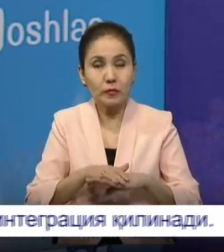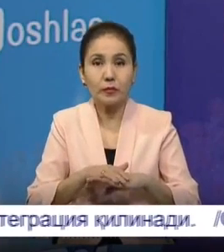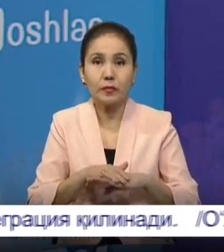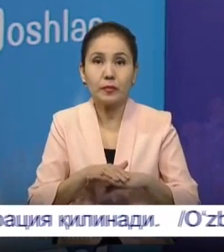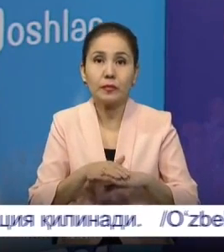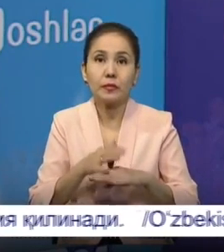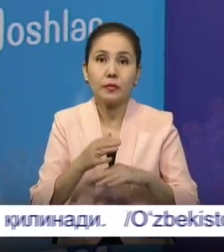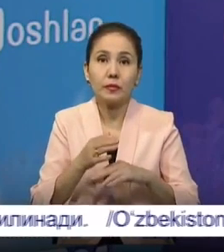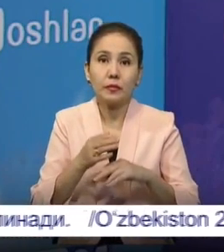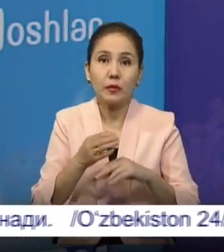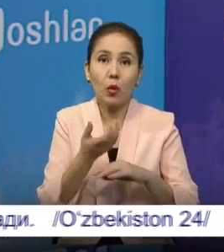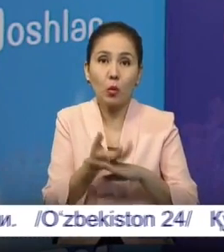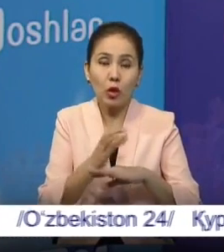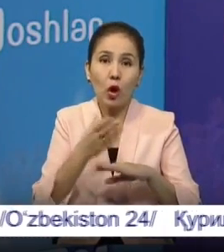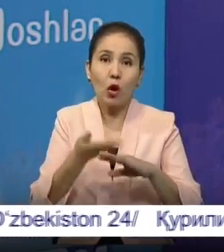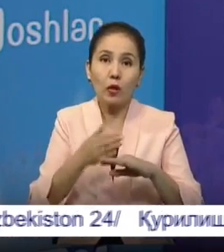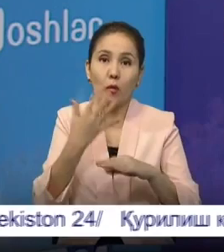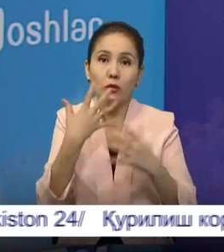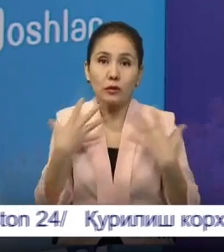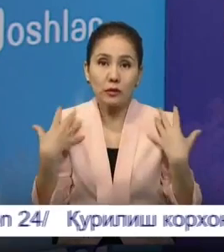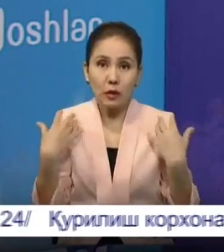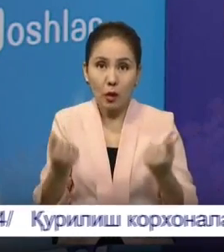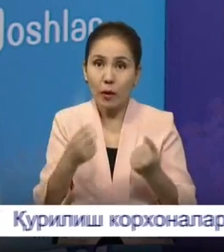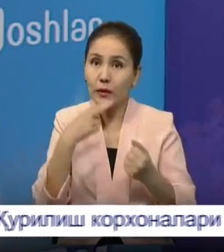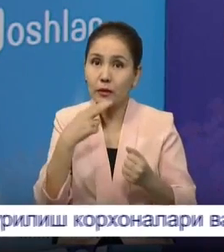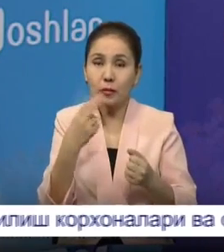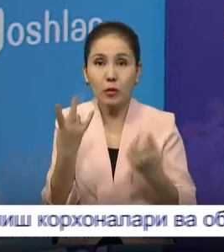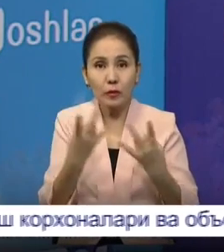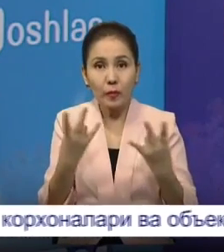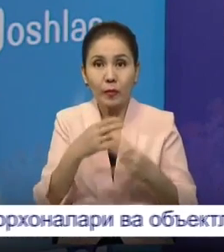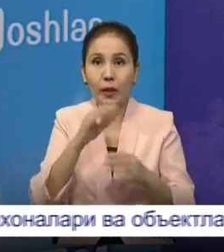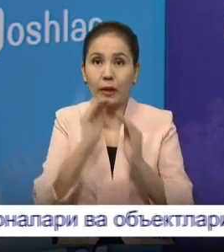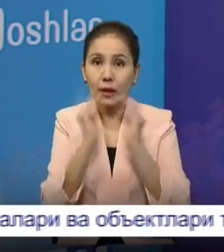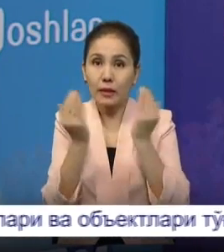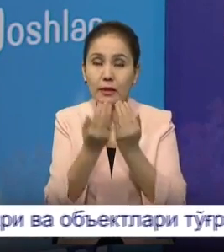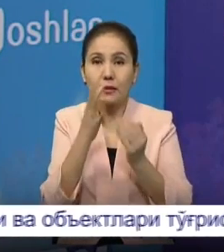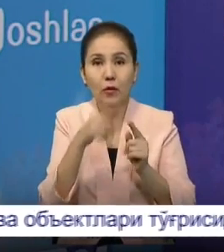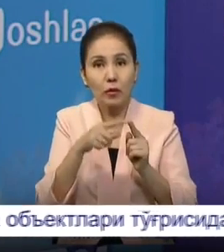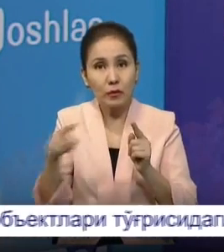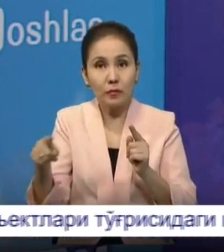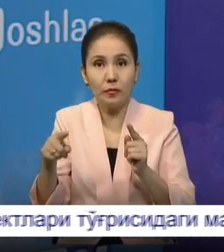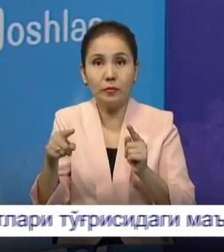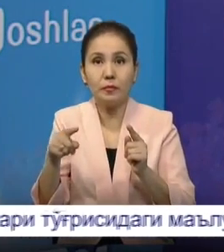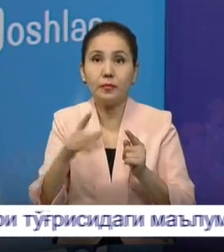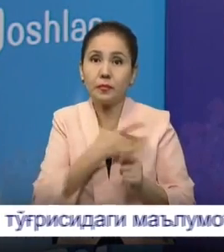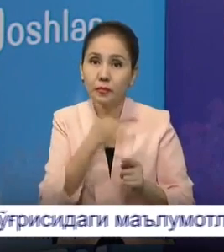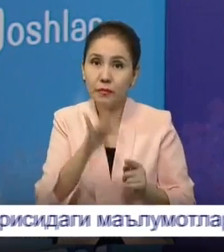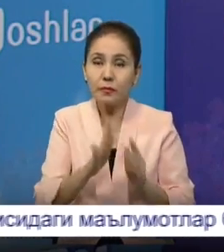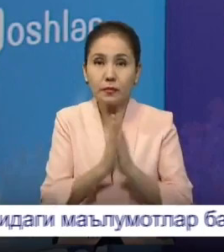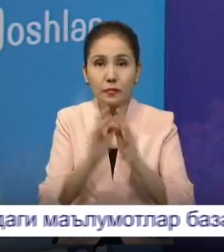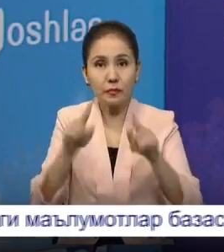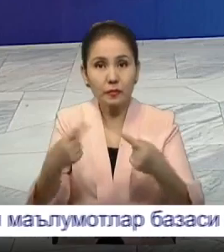Shu boisdan fuqarolarimizning o'z salomatligiga bee'tibor bo'lmasligi, karantin qoidalariga qat'iy amal qilishlari talab